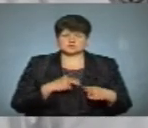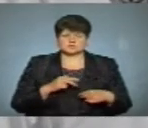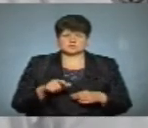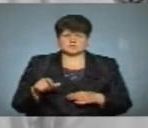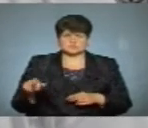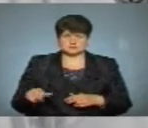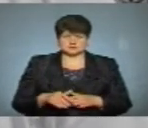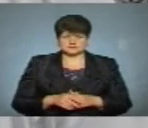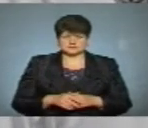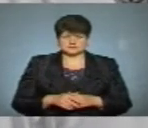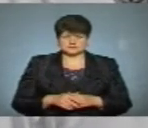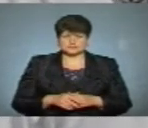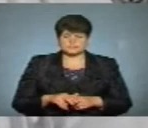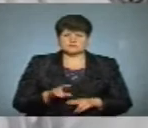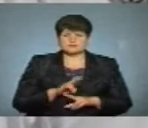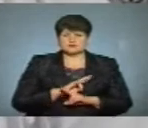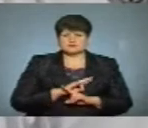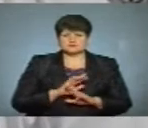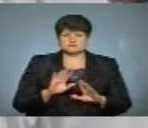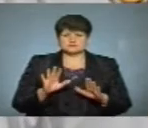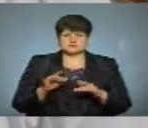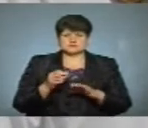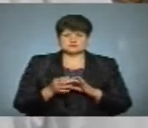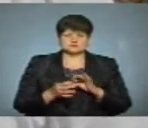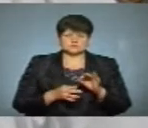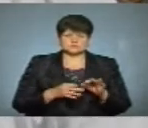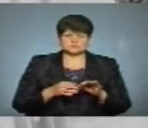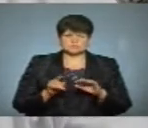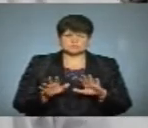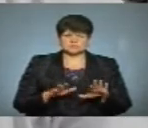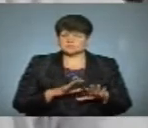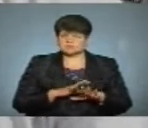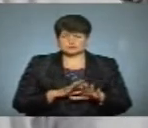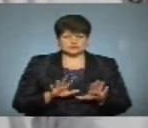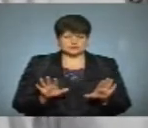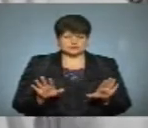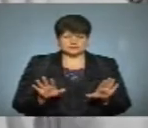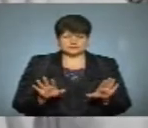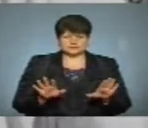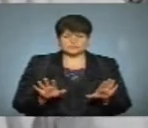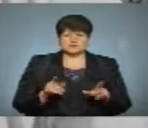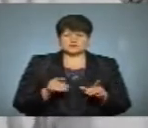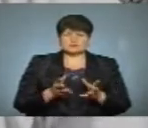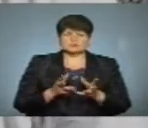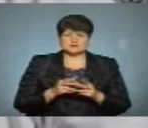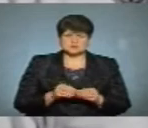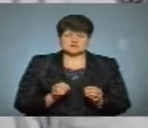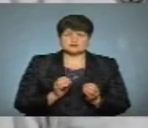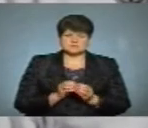працівники. Летальних випадків за добу, що минула, не було. Їхня кількість